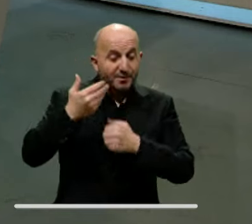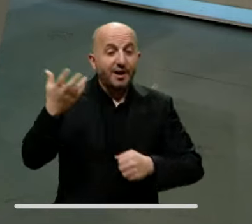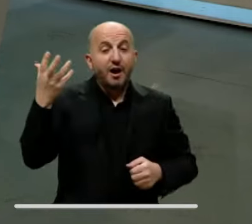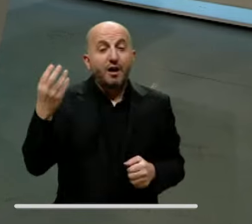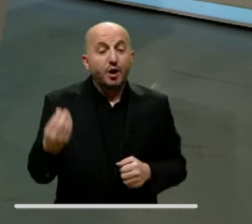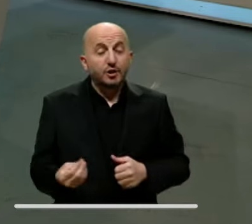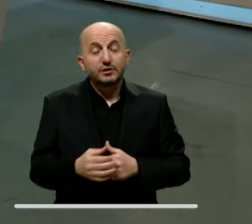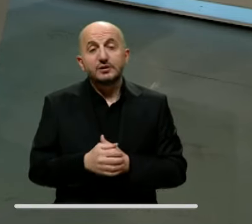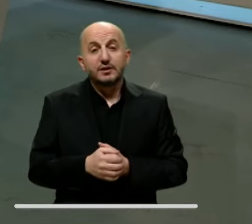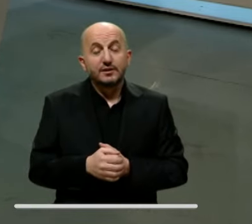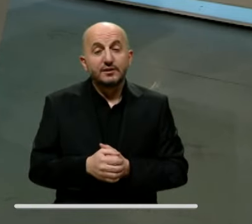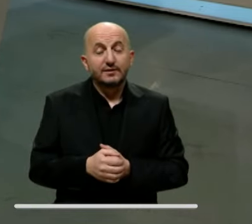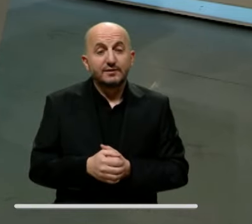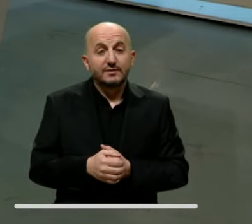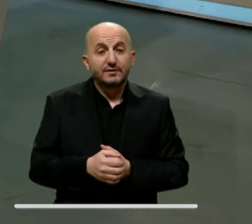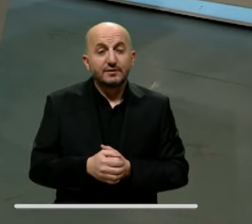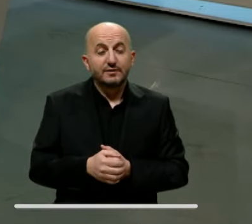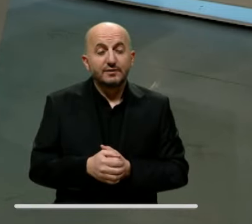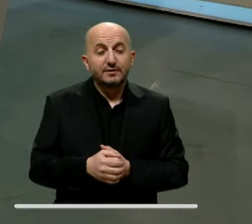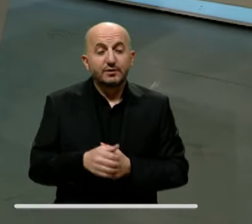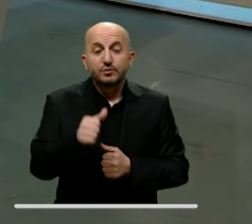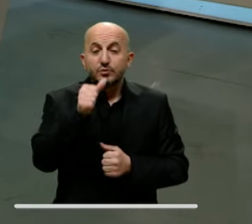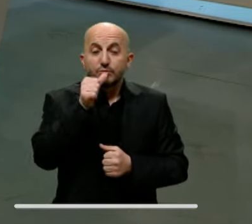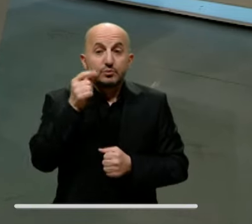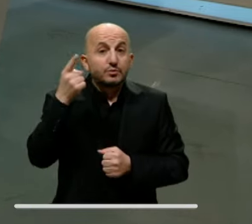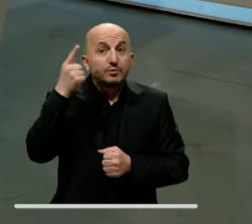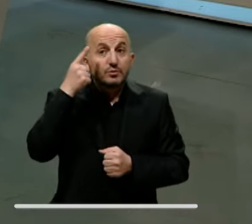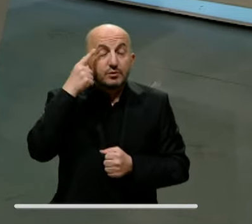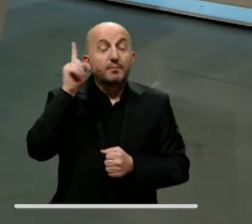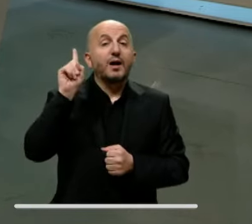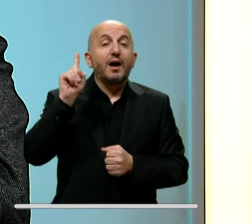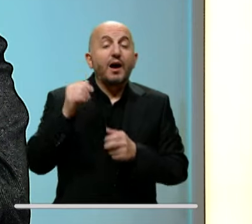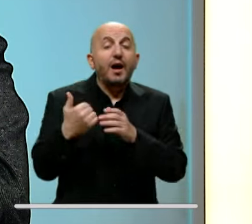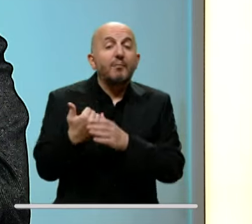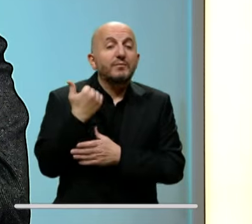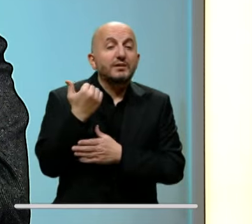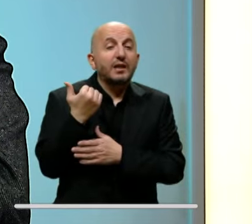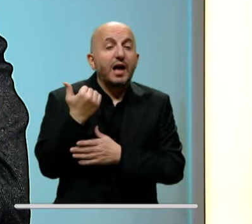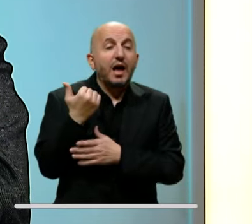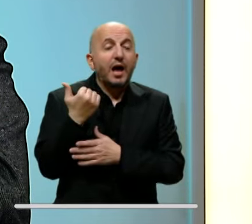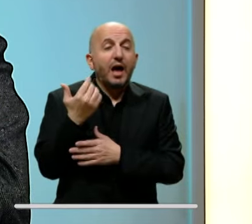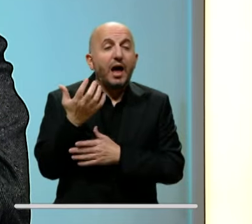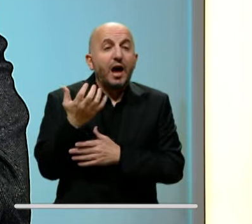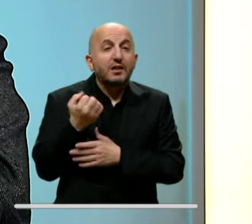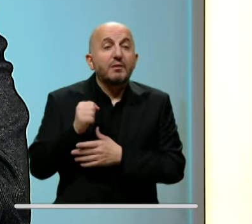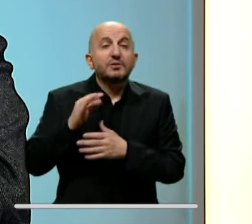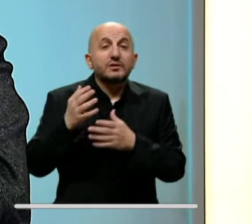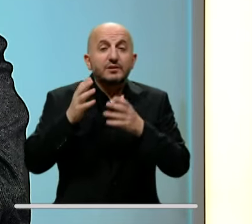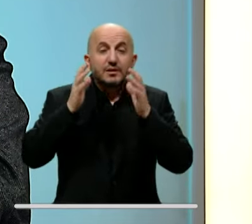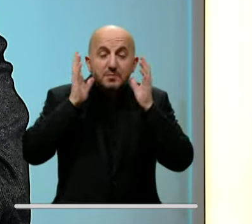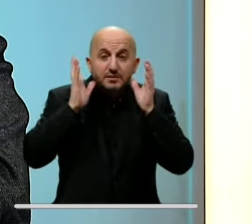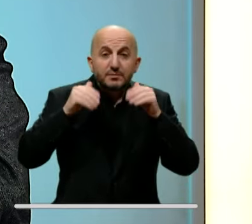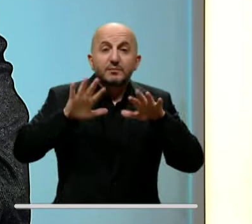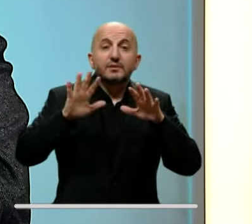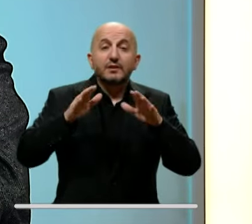E şeye su sürmeyeceğini su sürmeyince abdest alamayınca namazımı kılamayacağı teyemmüm yapsam